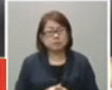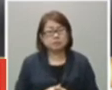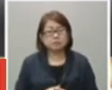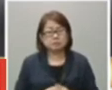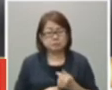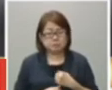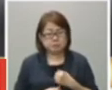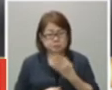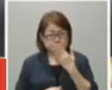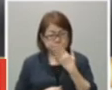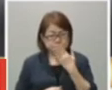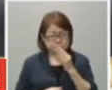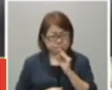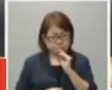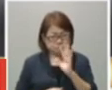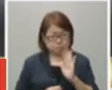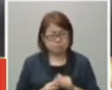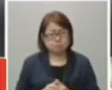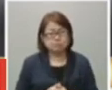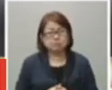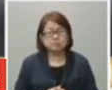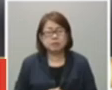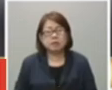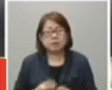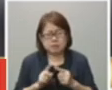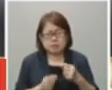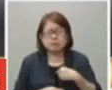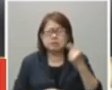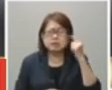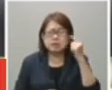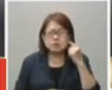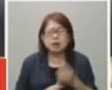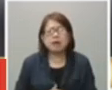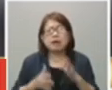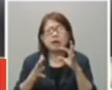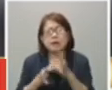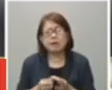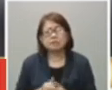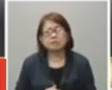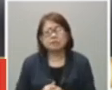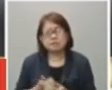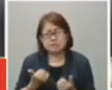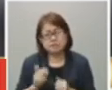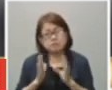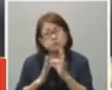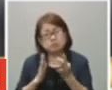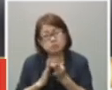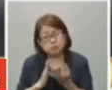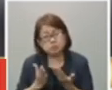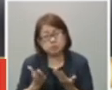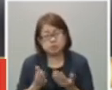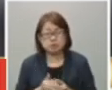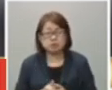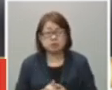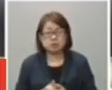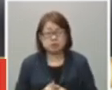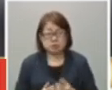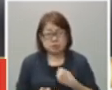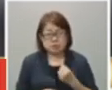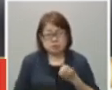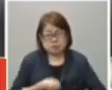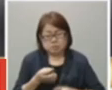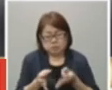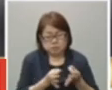ผมไม่กล้าพูดในห้องประชุมนะแต่ผมเชื่อว่าในโลกออนไลน์ขนาดนี้ขณะที่ผมอภิปร